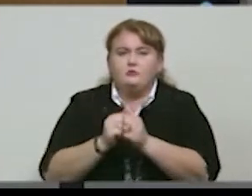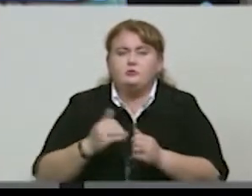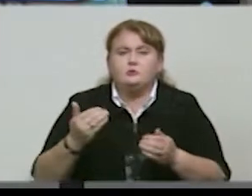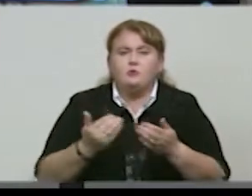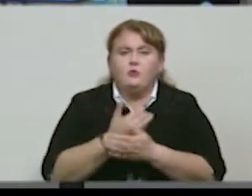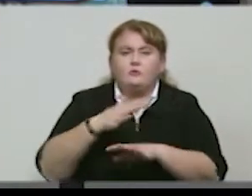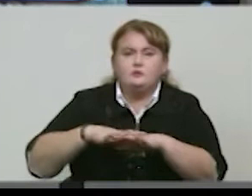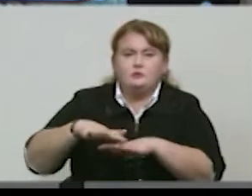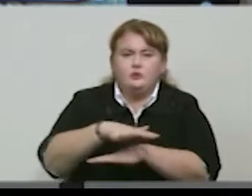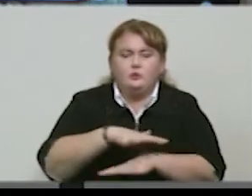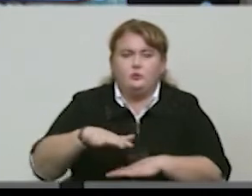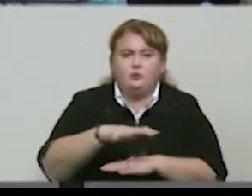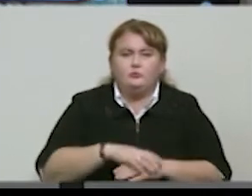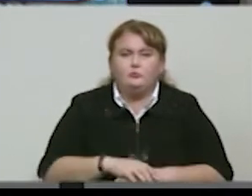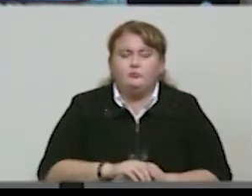новых территорий.